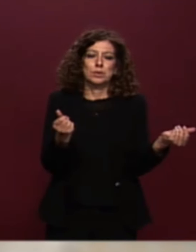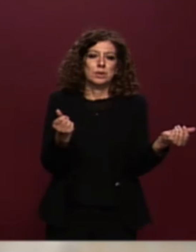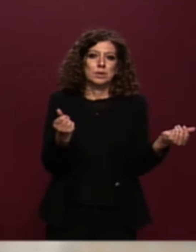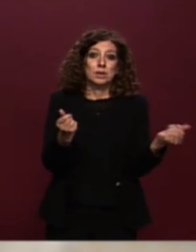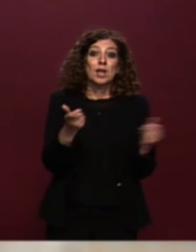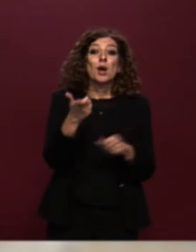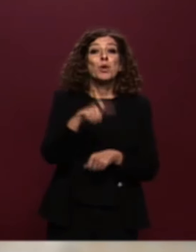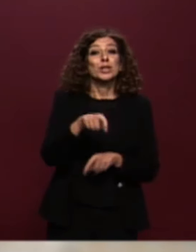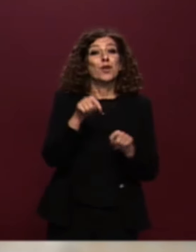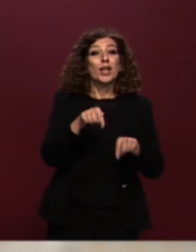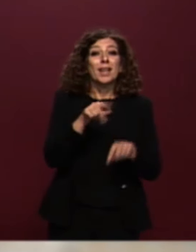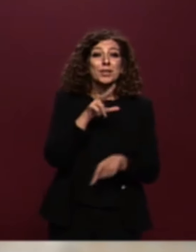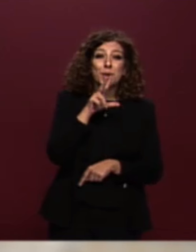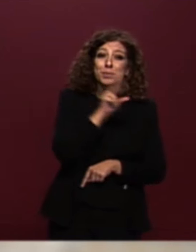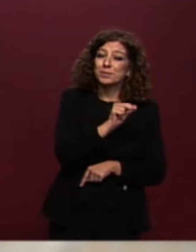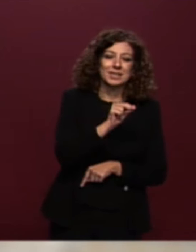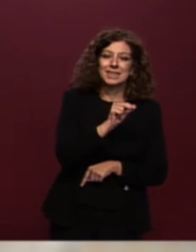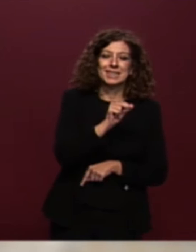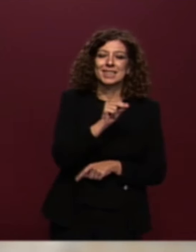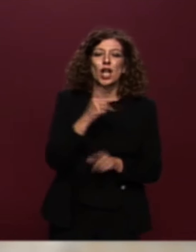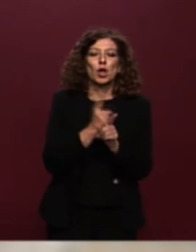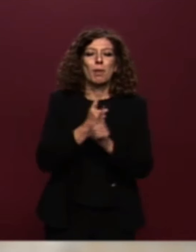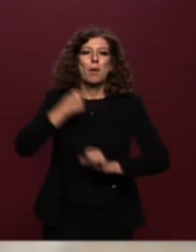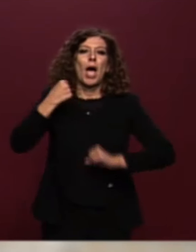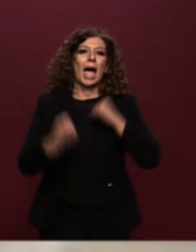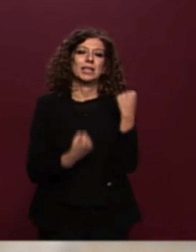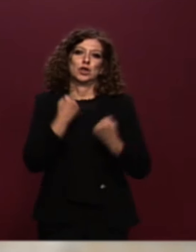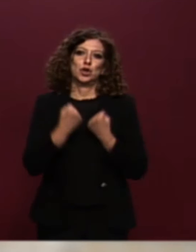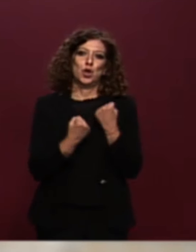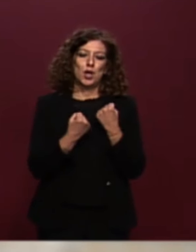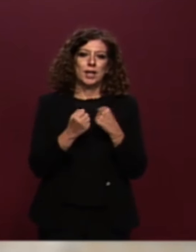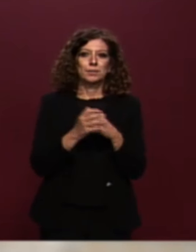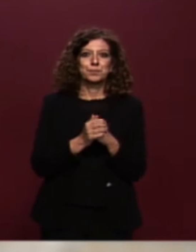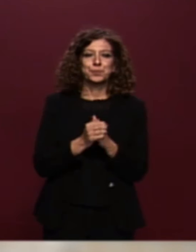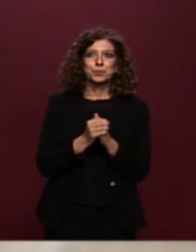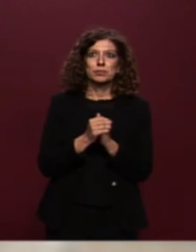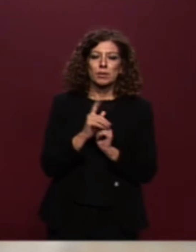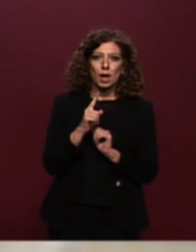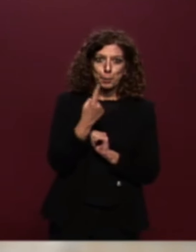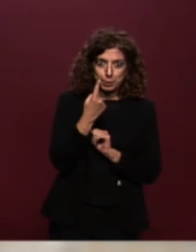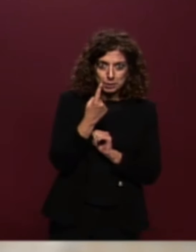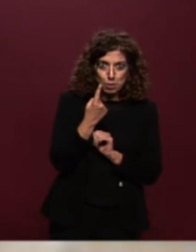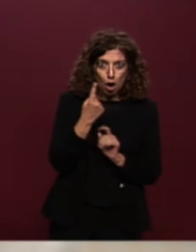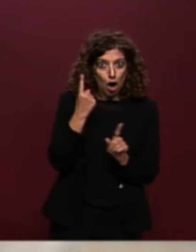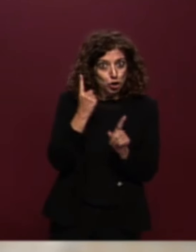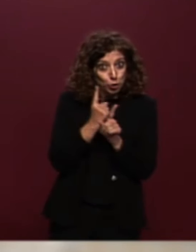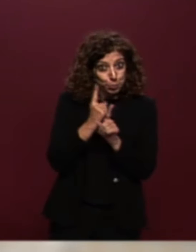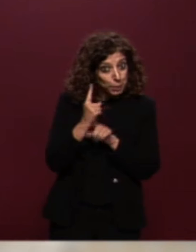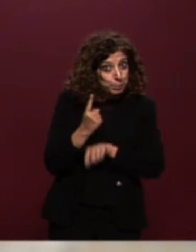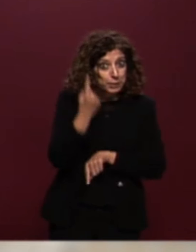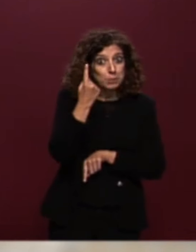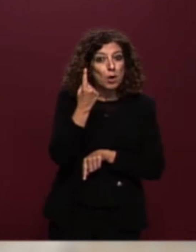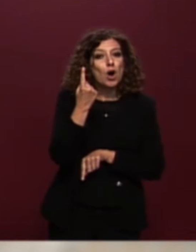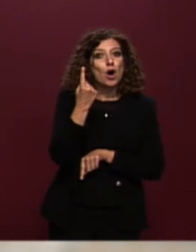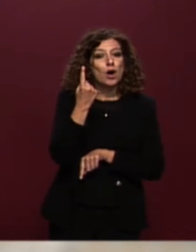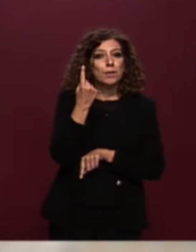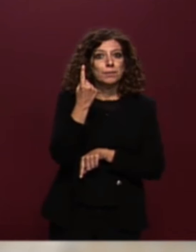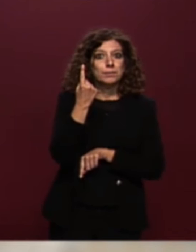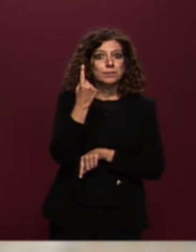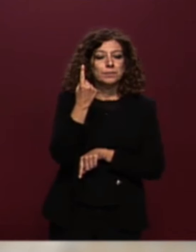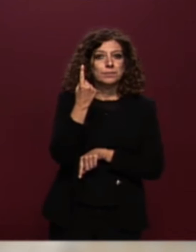delle azioni. Il primo fronte da attaccare è quello